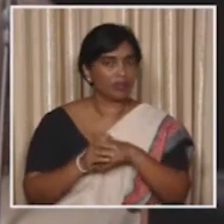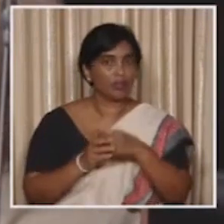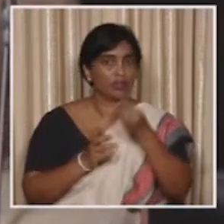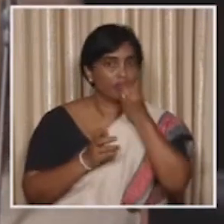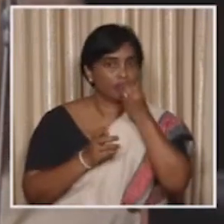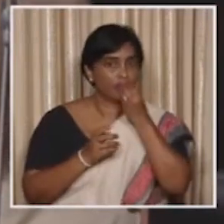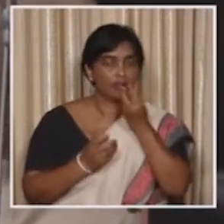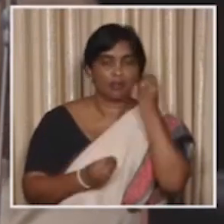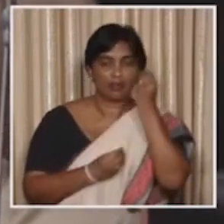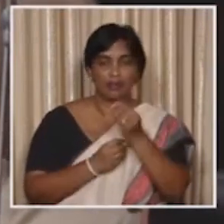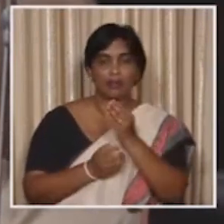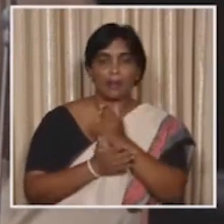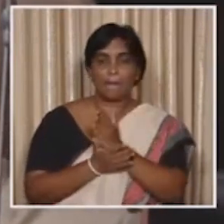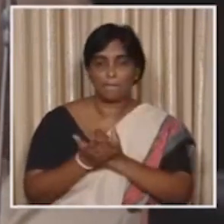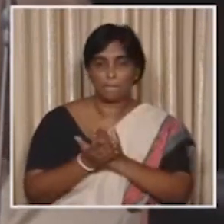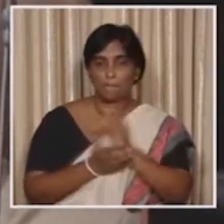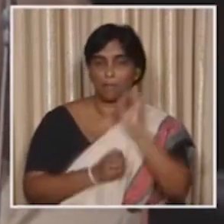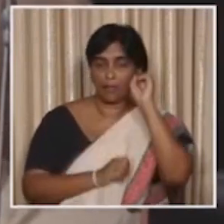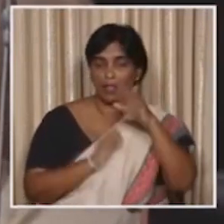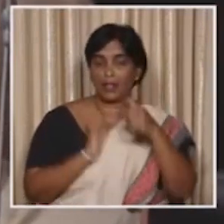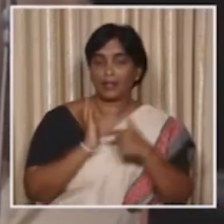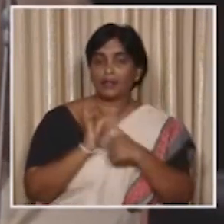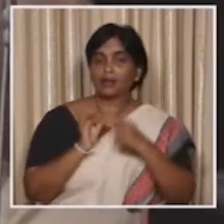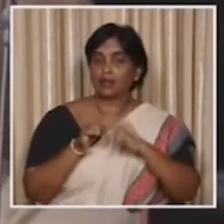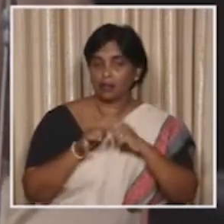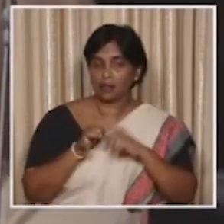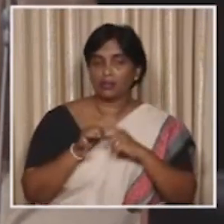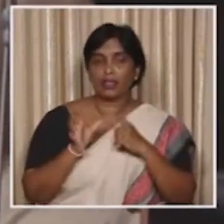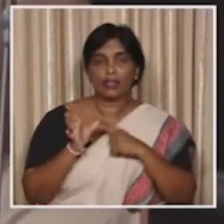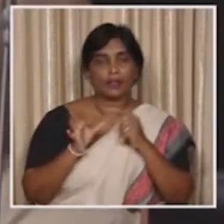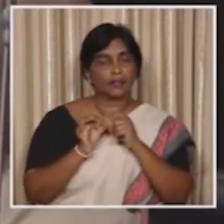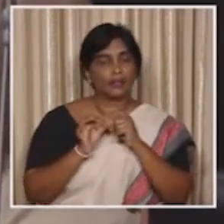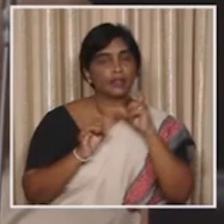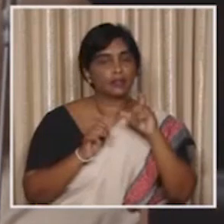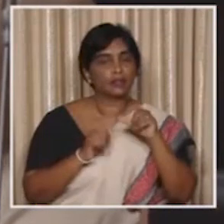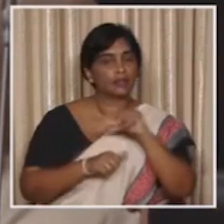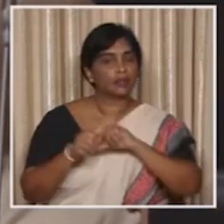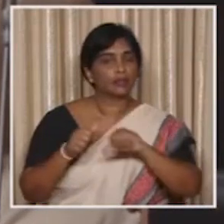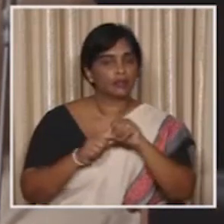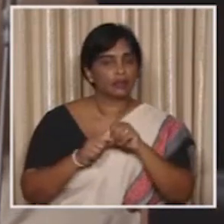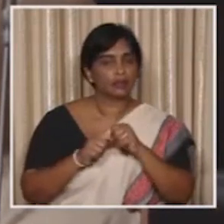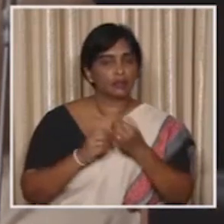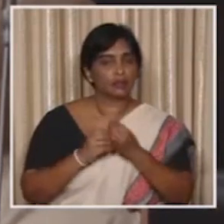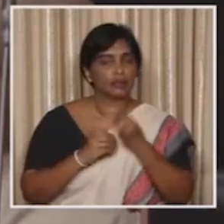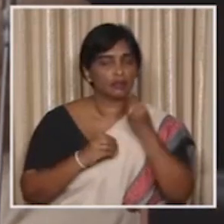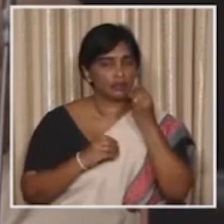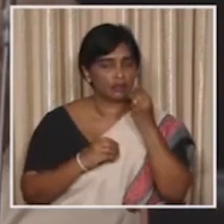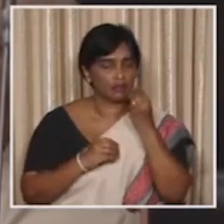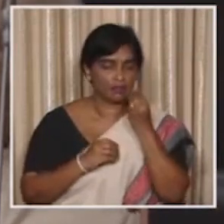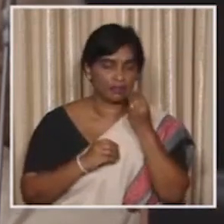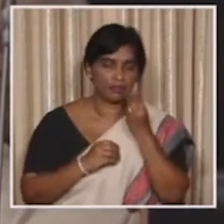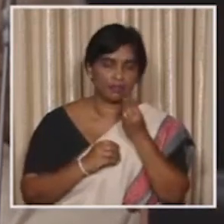ආහාර පාන් සැපීමේ ටෙන්ඩරේ ABC එන්ටර්ප්‍රයිස් සමාගම වෙත ලබා දීම.